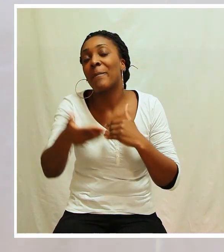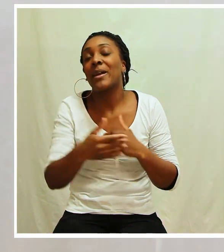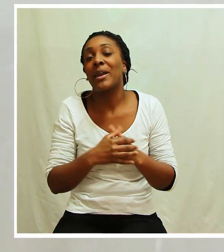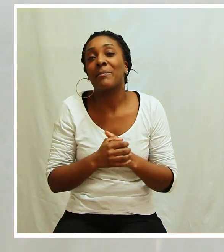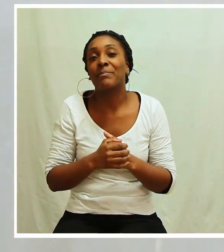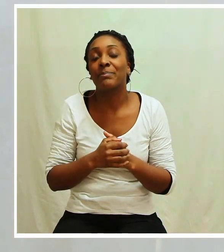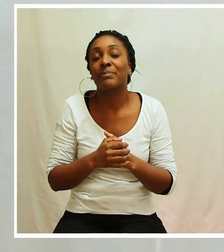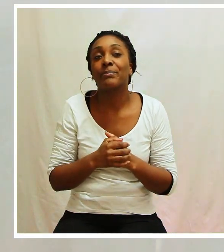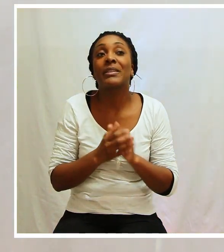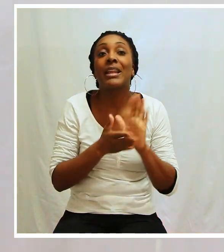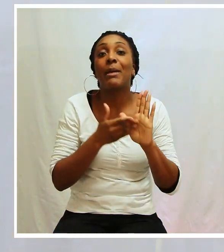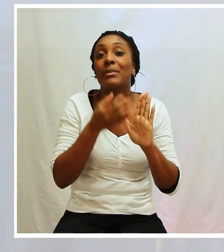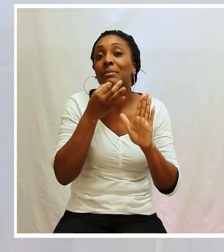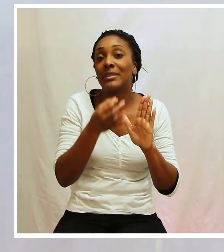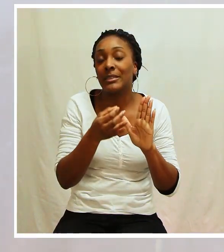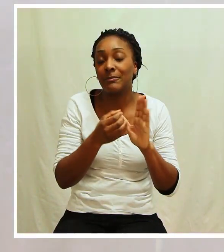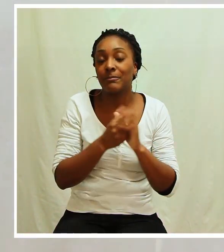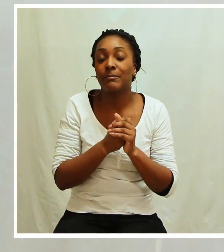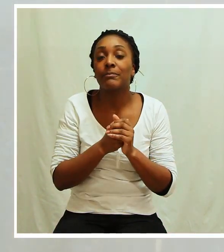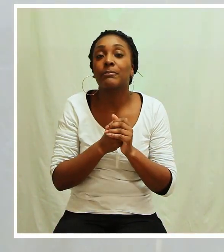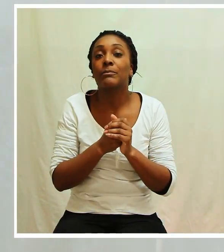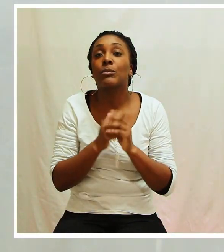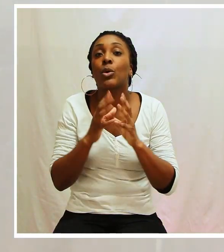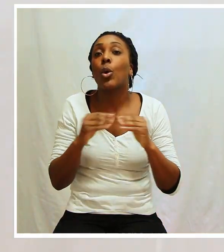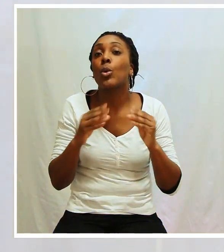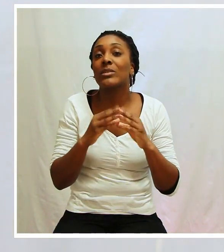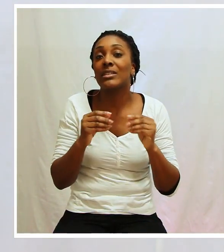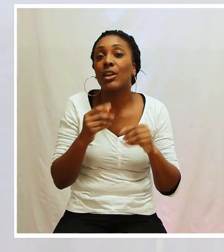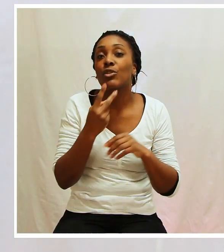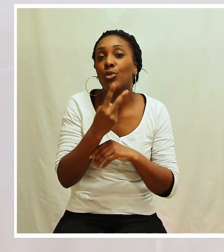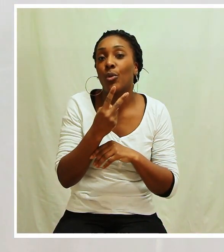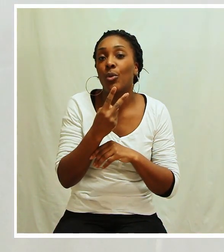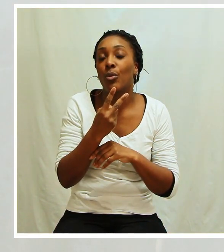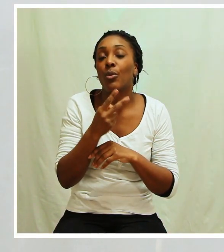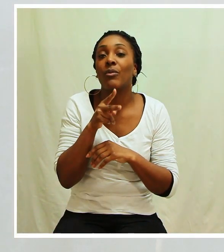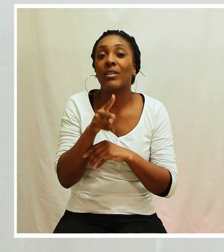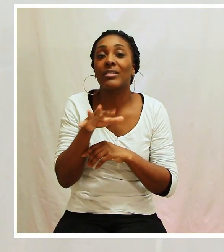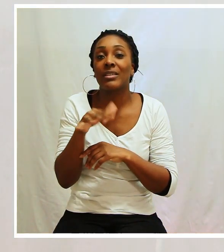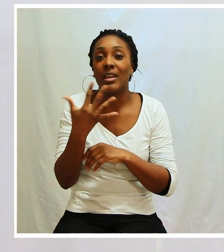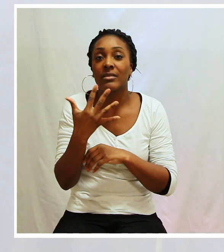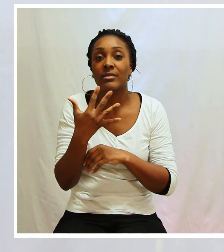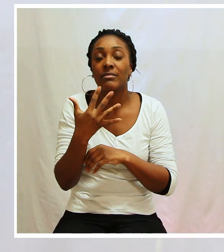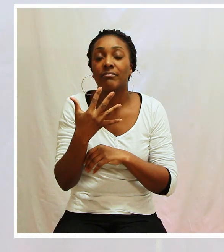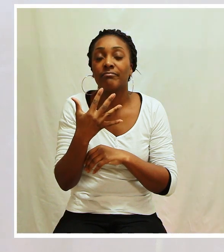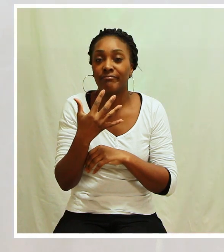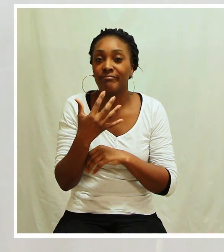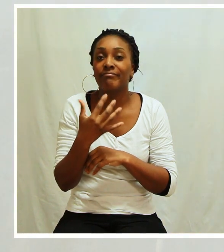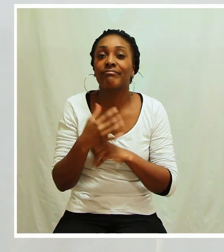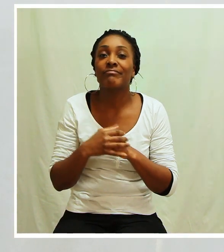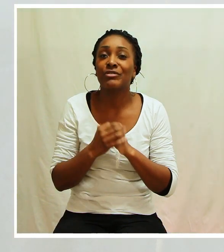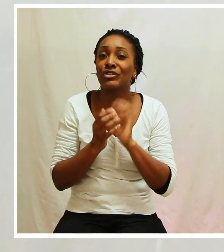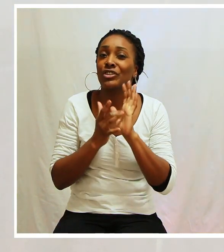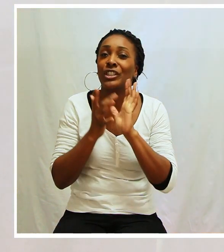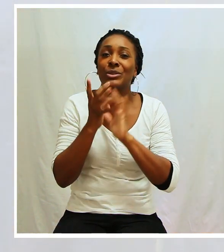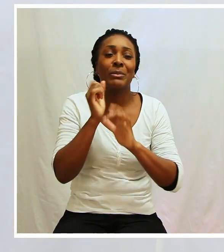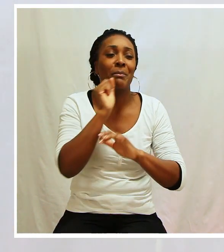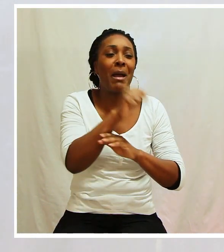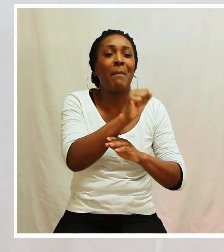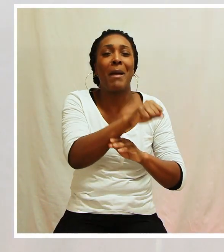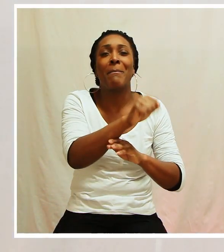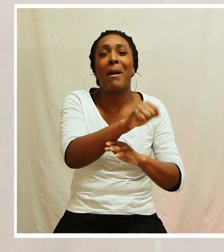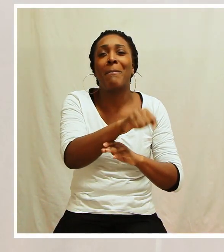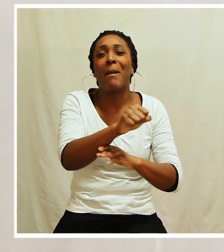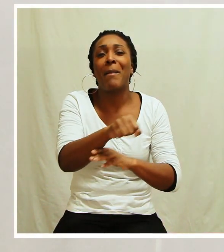la Bible nous dit dans Colossiens chapitre 2, verset 15, « Il a dépouillé les dominations et les autorités, et les a